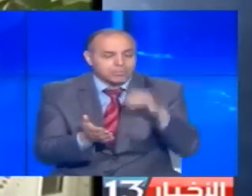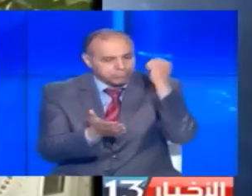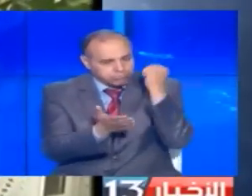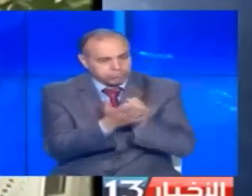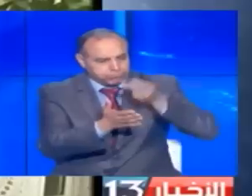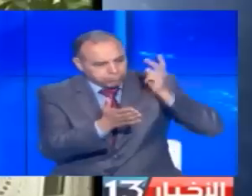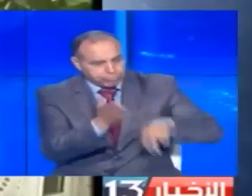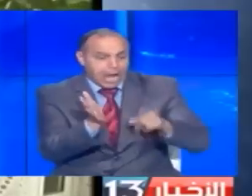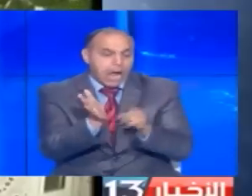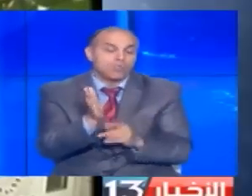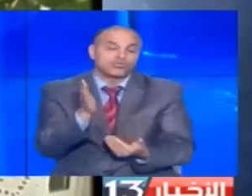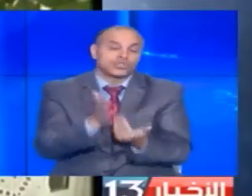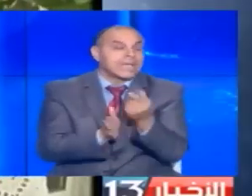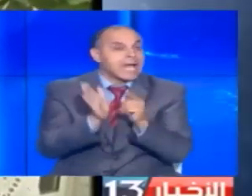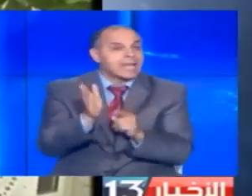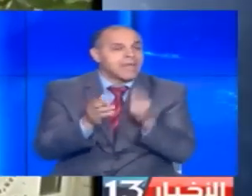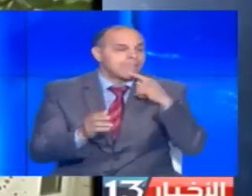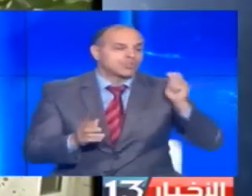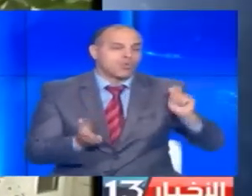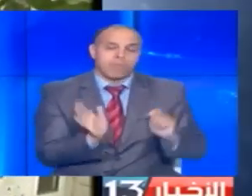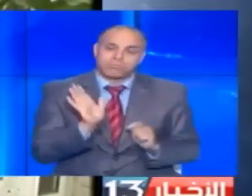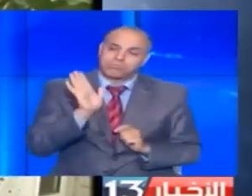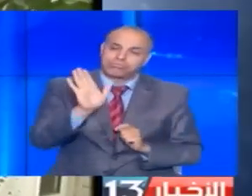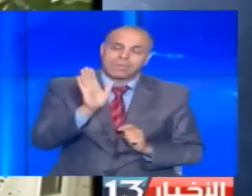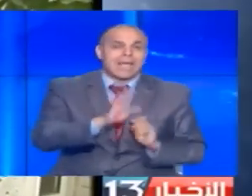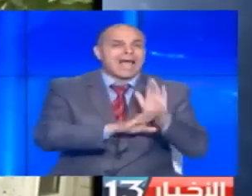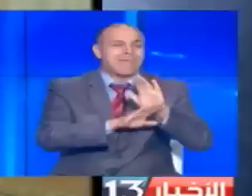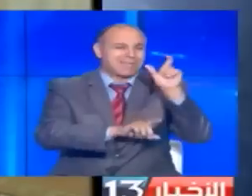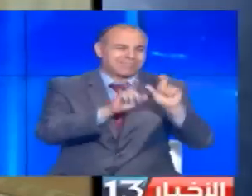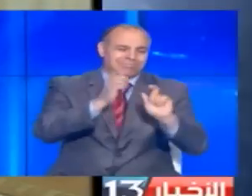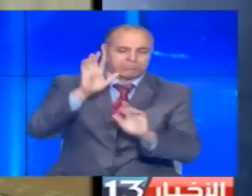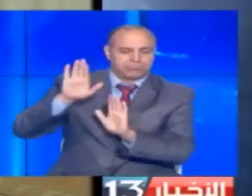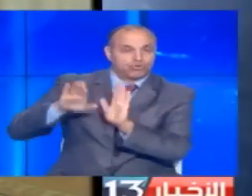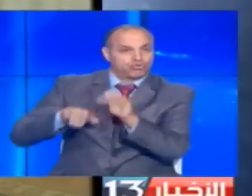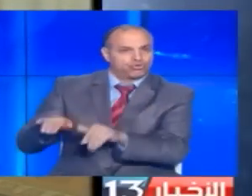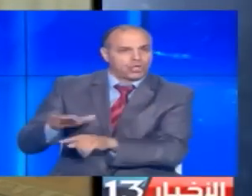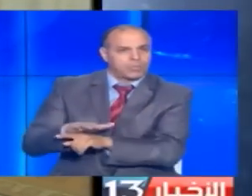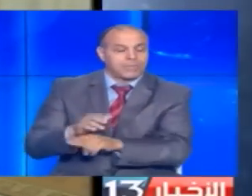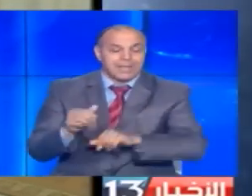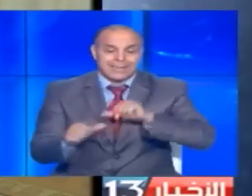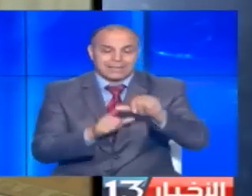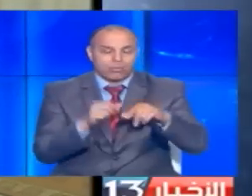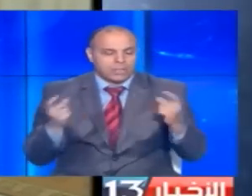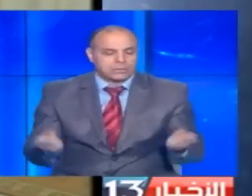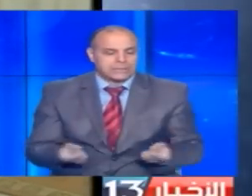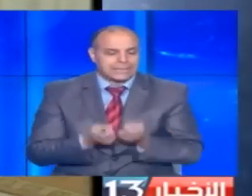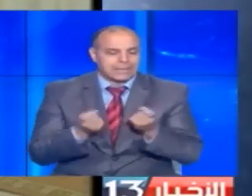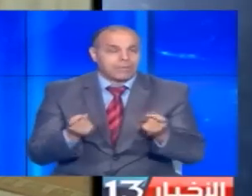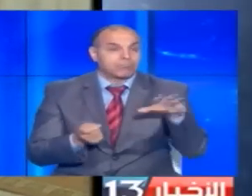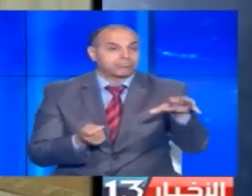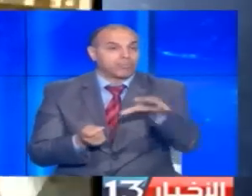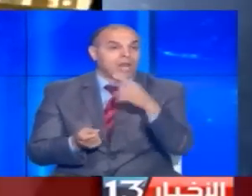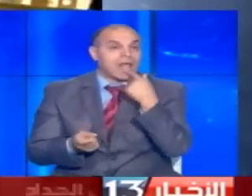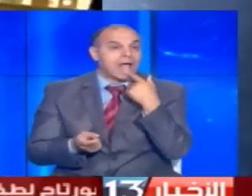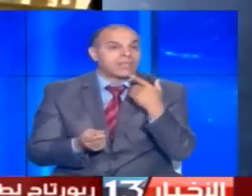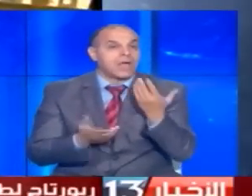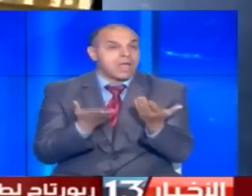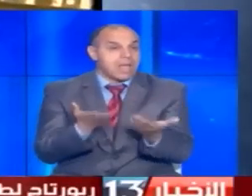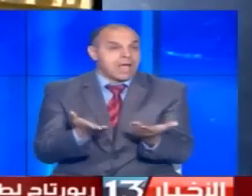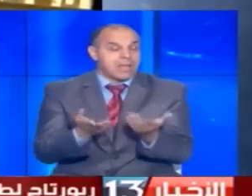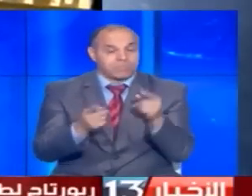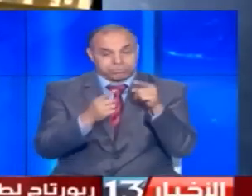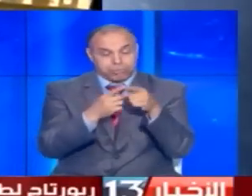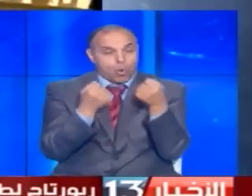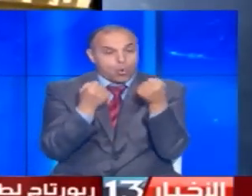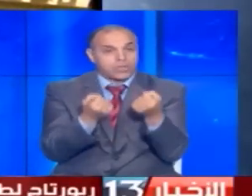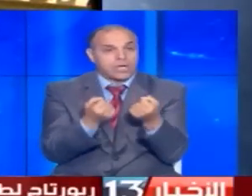على القانون هذا اللي أمام مجلس النواب لحماية اللاجئين. هذه الدورة التدريبية الإقليمية يراد منها بناء